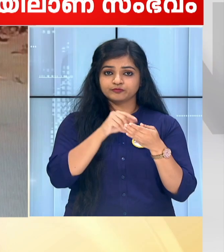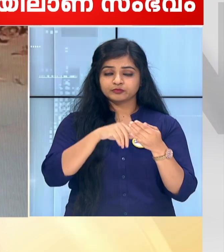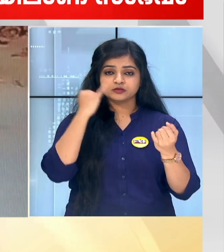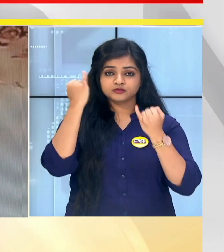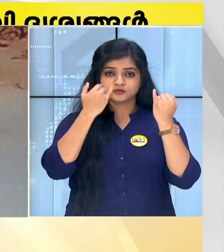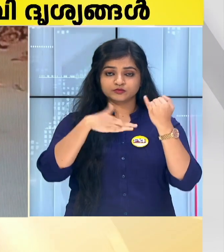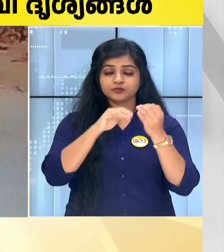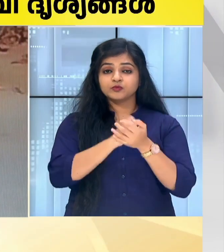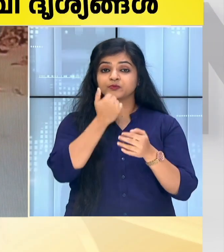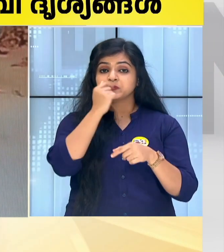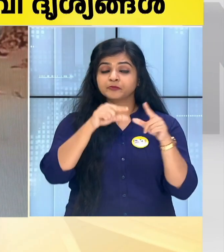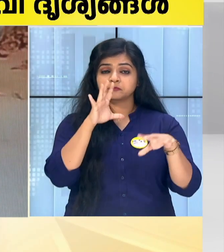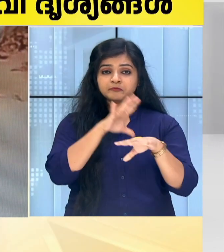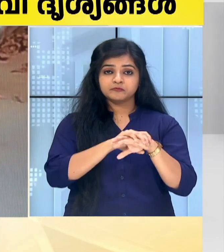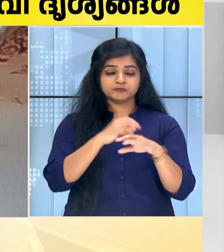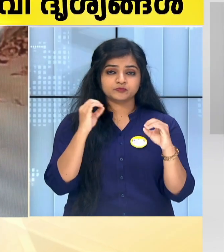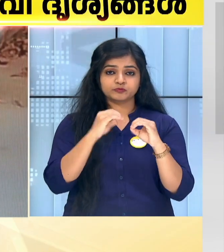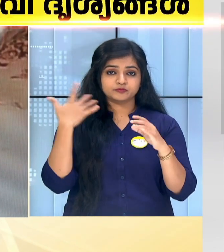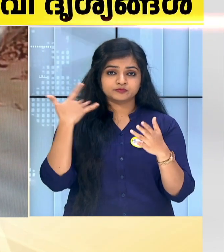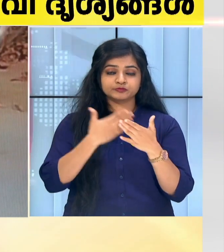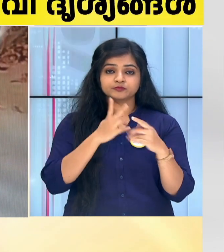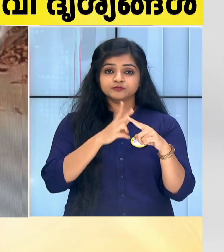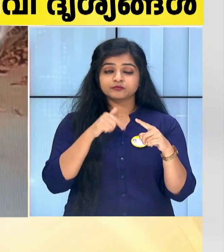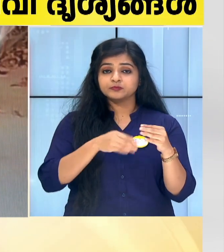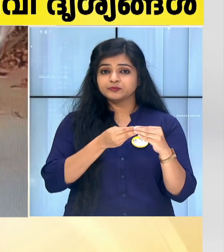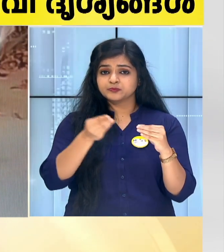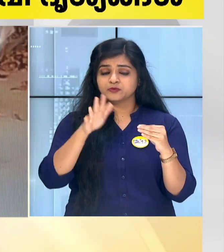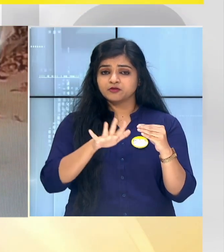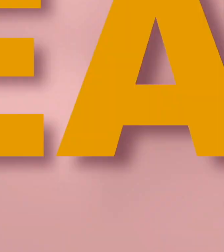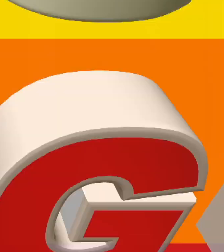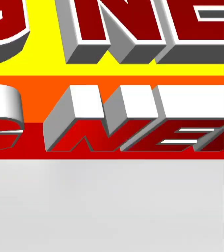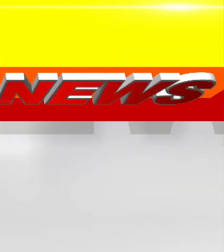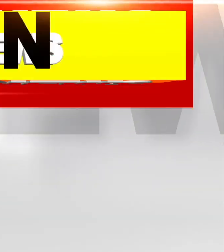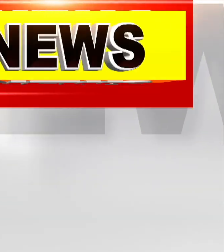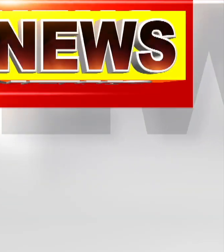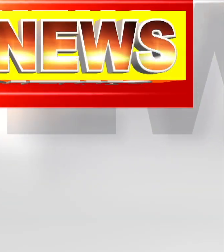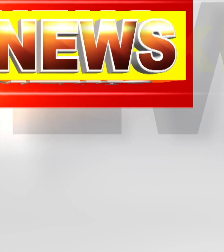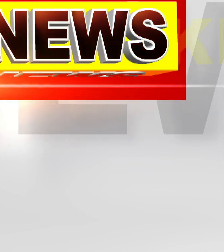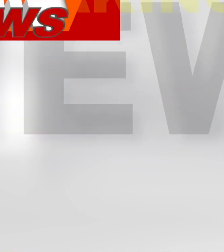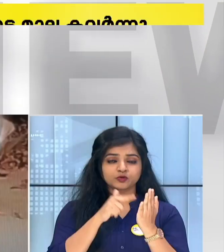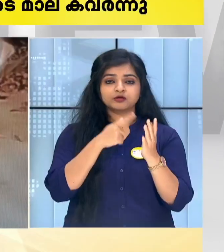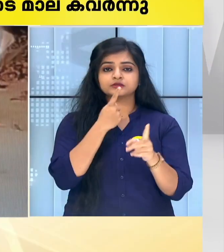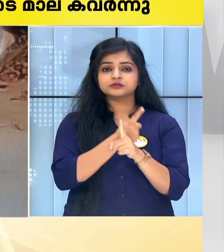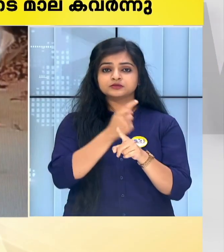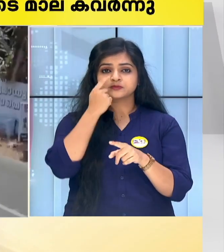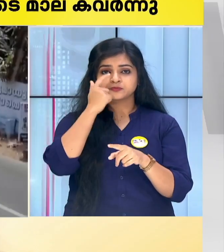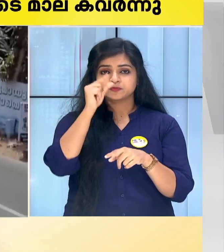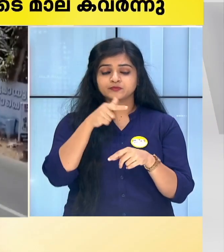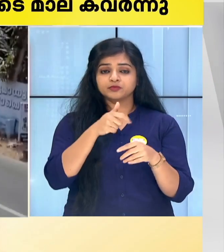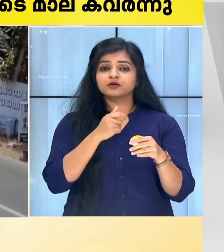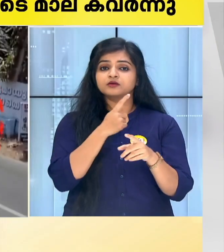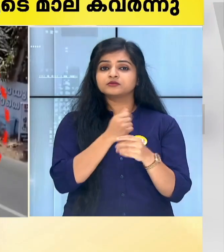ഇതുവരെ പ്രതികളെ കണ്ടെത്താൻ കഴിഞ്ഞിട്ടില്ല. ഇവർ ഇവിടുത്തെ സമീപ പ്രദേശത്ത് തന്നെ ഒരു ഡ്രൈവിംഗ് സ്കൂളിലെ അധ്യാപികയാണ്. ഡ്രൈവിംഗ് പരിശീലനം നടത്തി